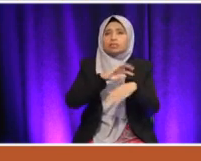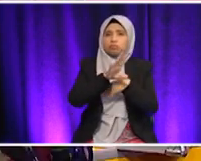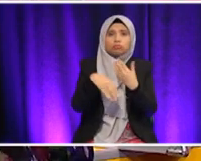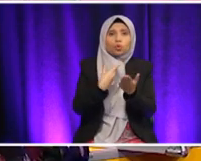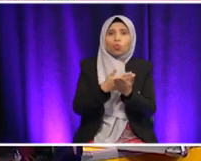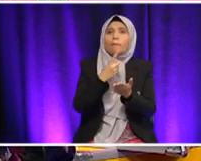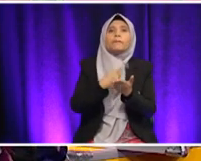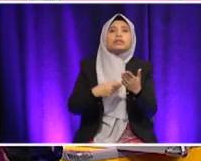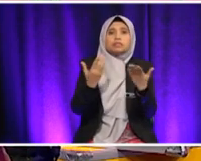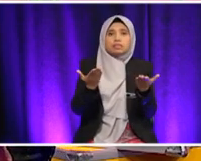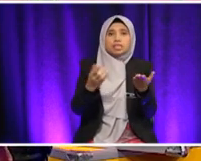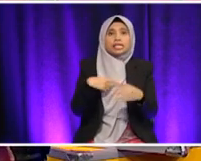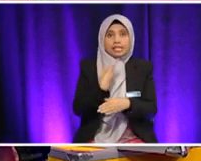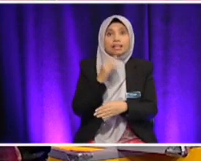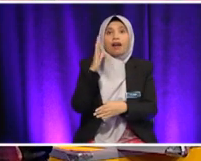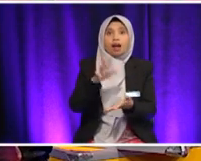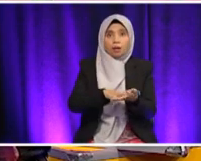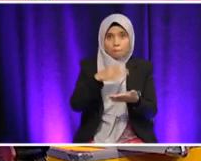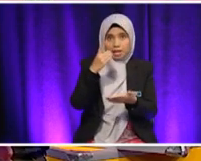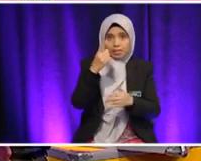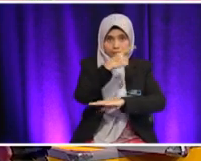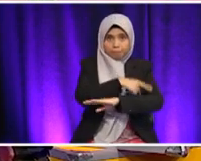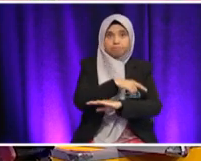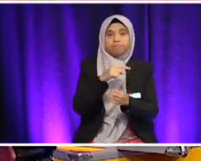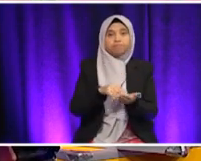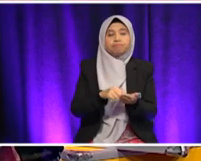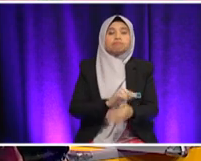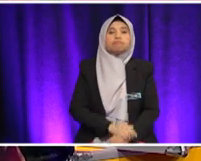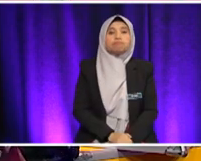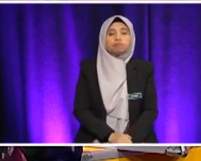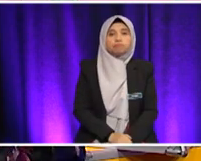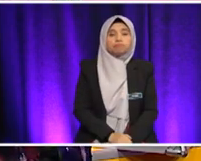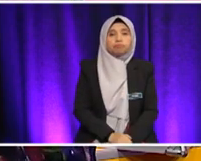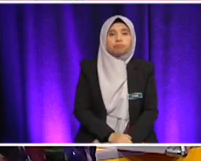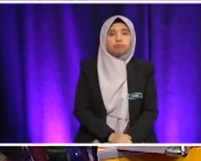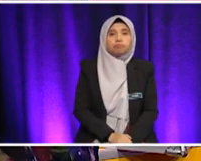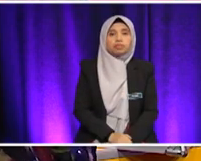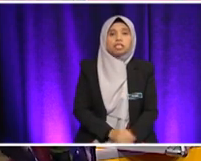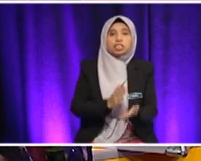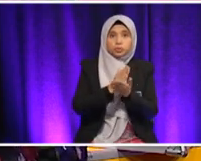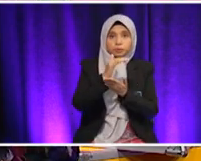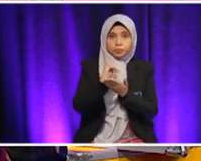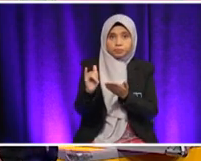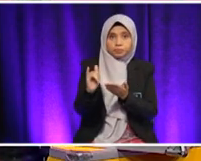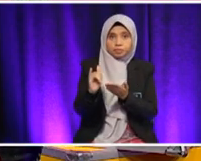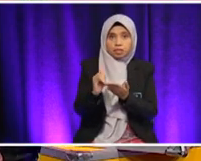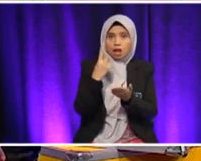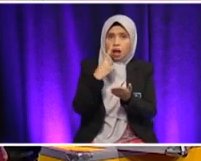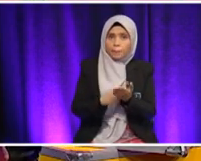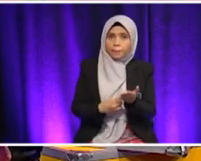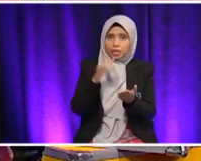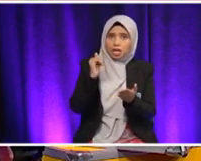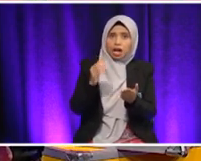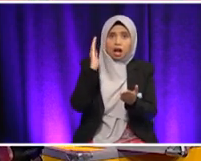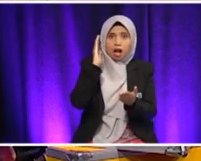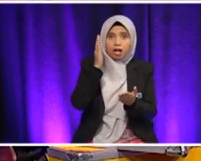kita akan pelajari dalam selepas ini ya oke terusnya bagi aku yang agak murid